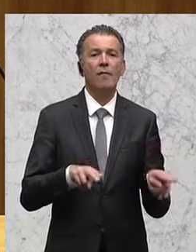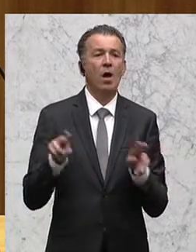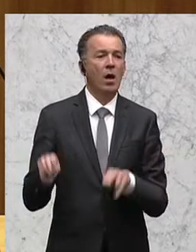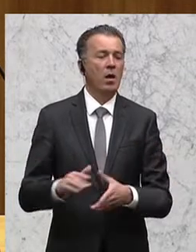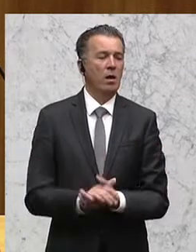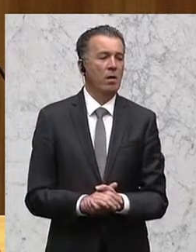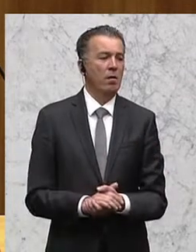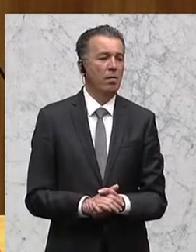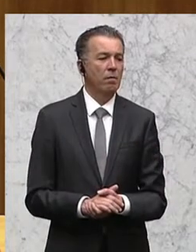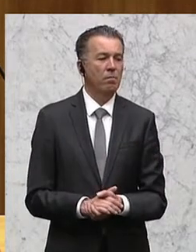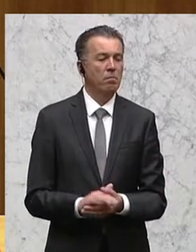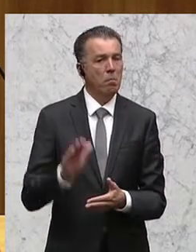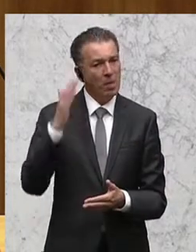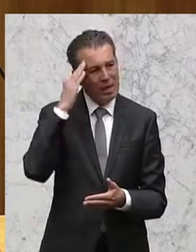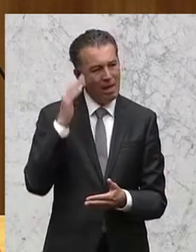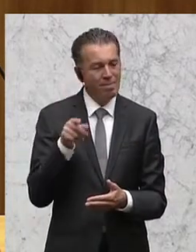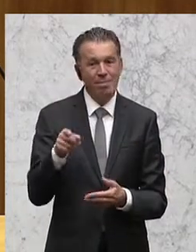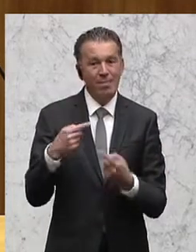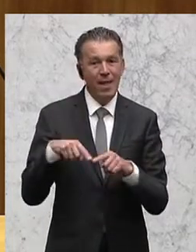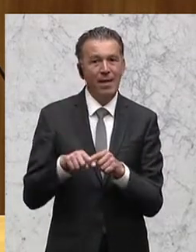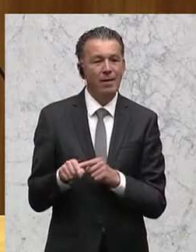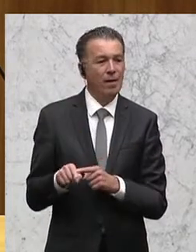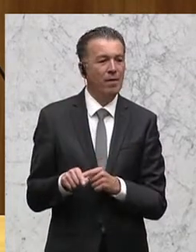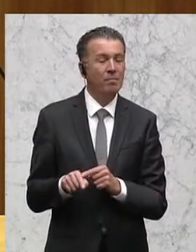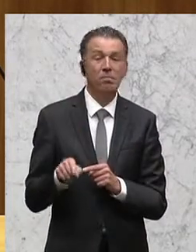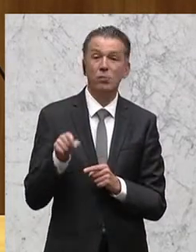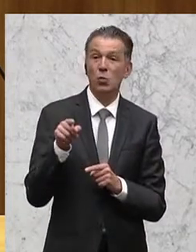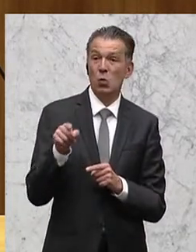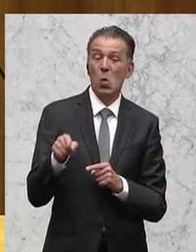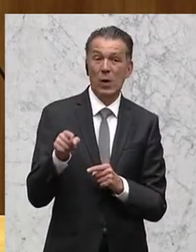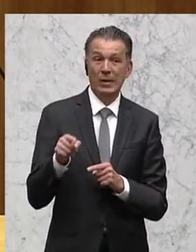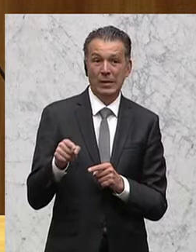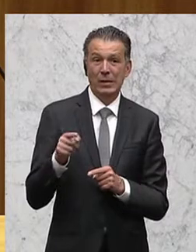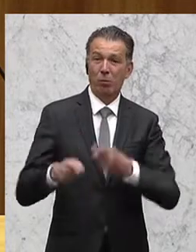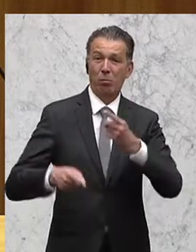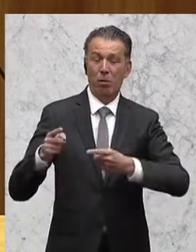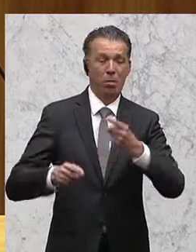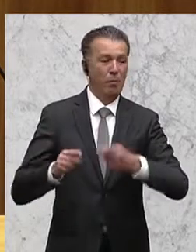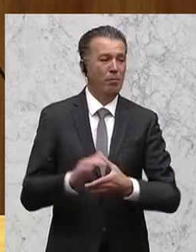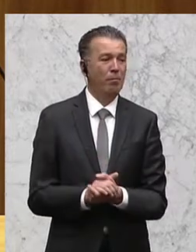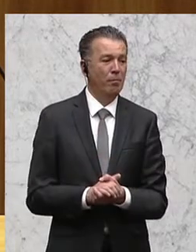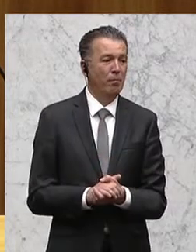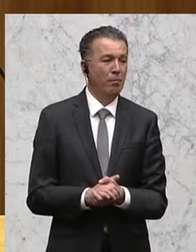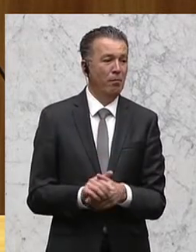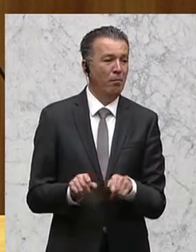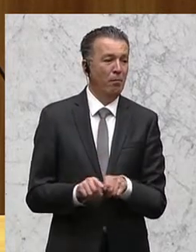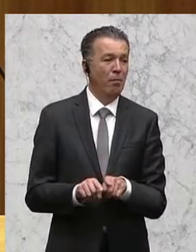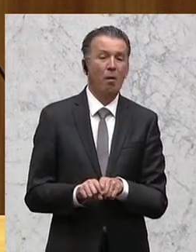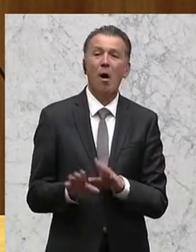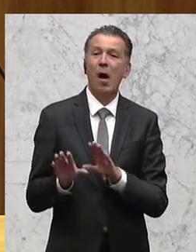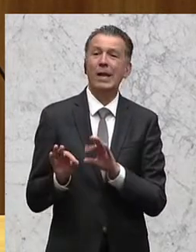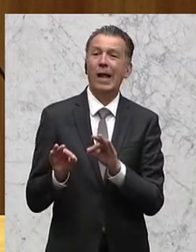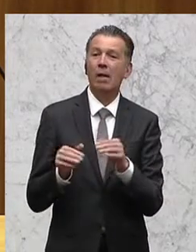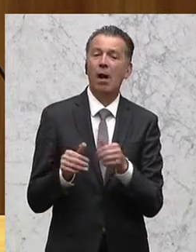bekanntermaßen ist es so dass die länder die dort sich diesem regime unterwerfen auch dann die täter verfolgt